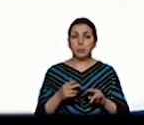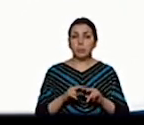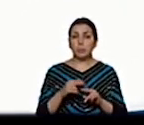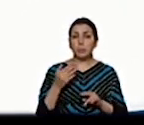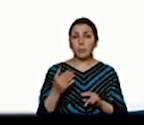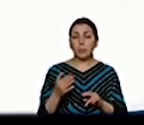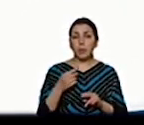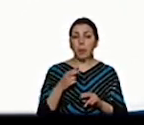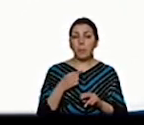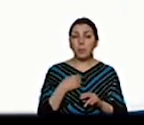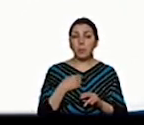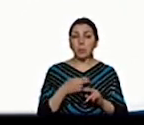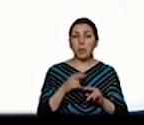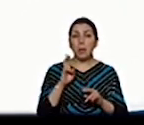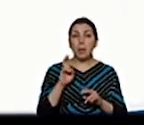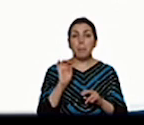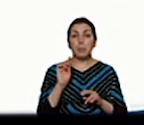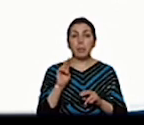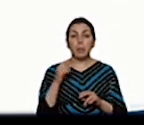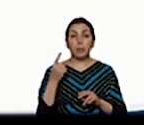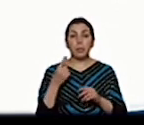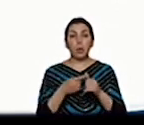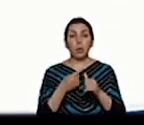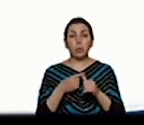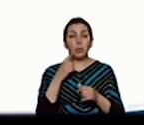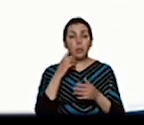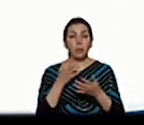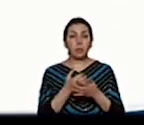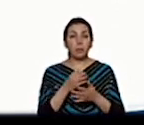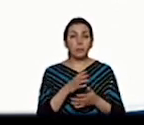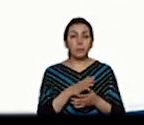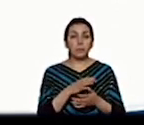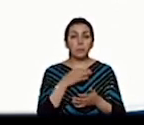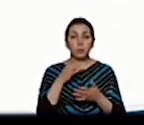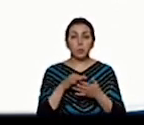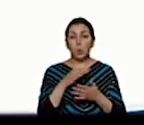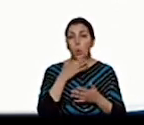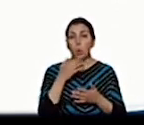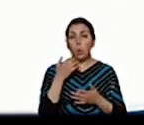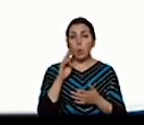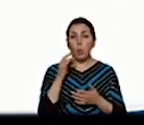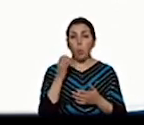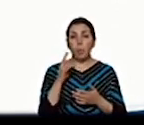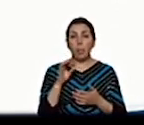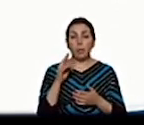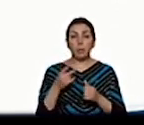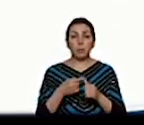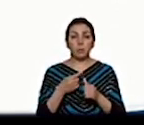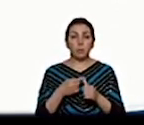endi biz birlikdagi otlarni aniqlab oldik. Navbat endi ko'plikdagi otlarga.